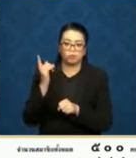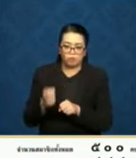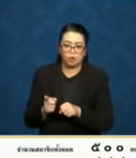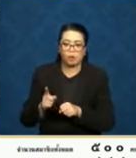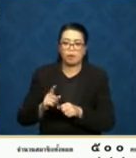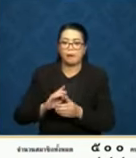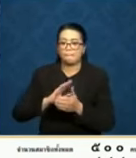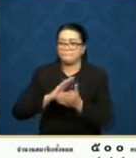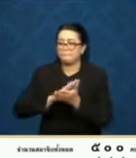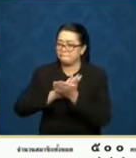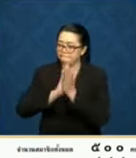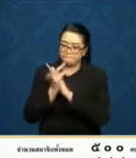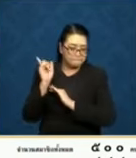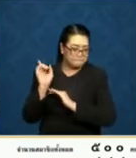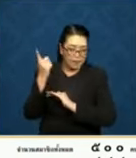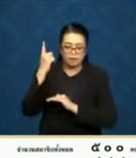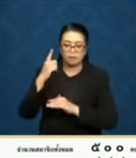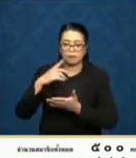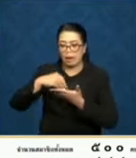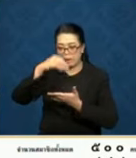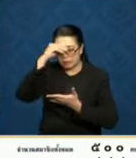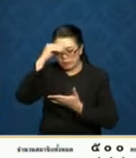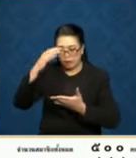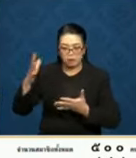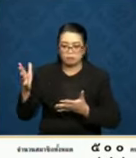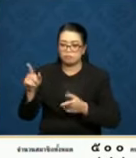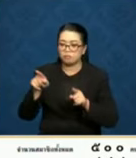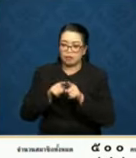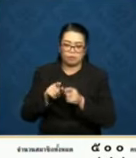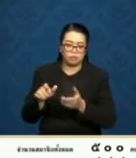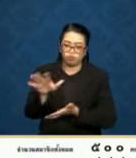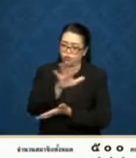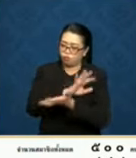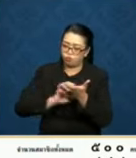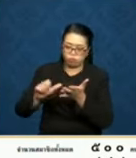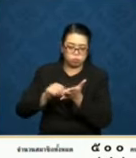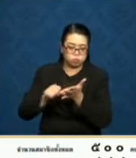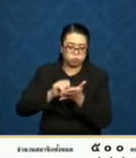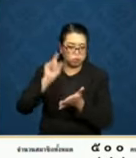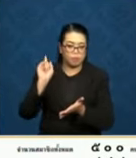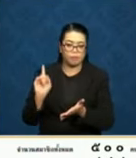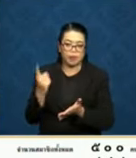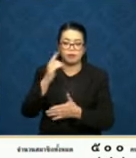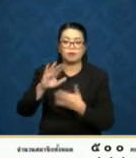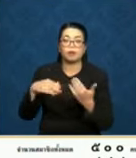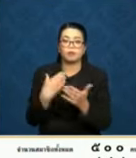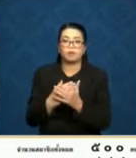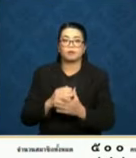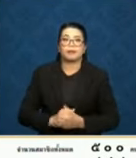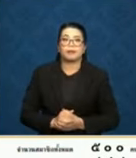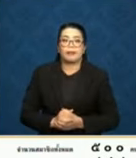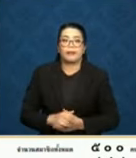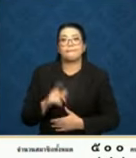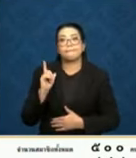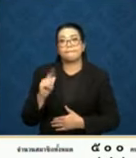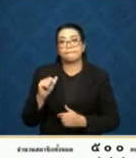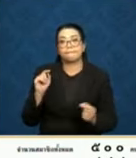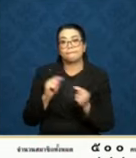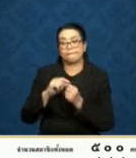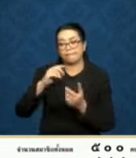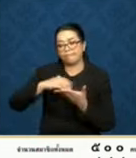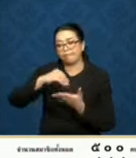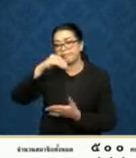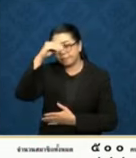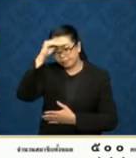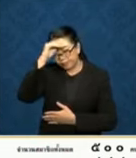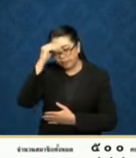้องประติวัดการศึษาเพื่อแก้ไขปัญหาประเทศไยและนี่คอส่งหลกที่เพื่อนสมา